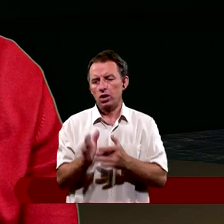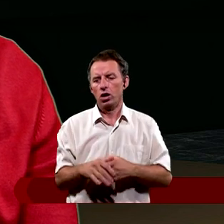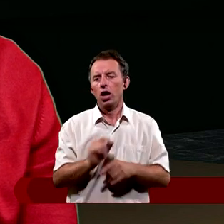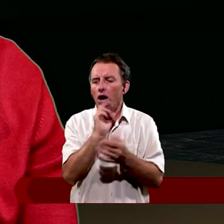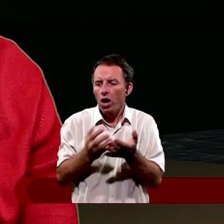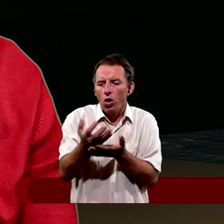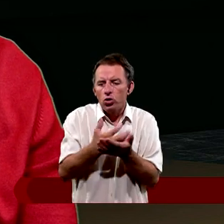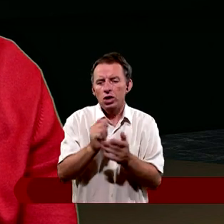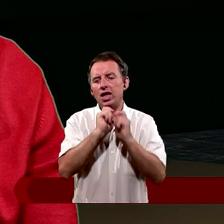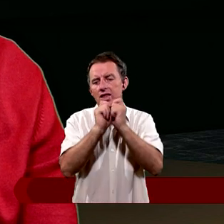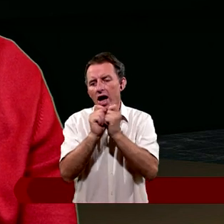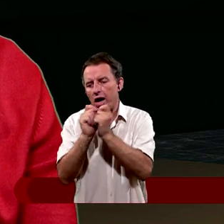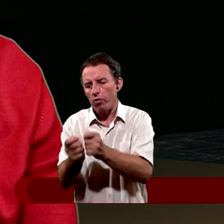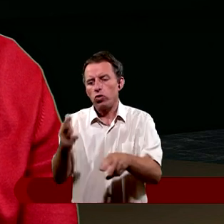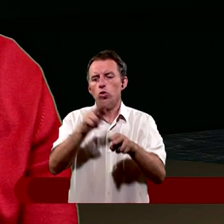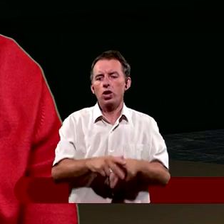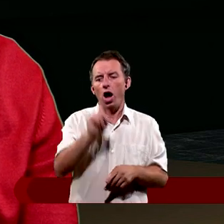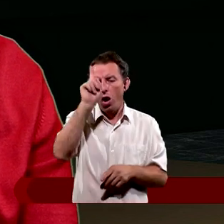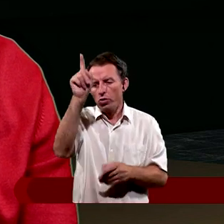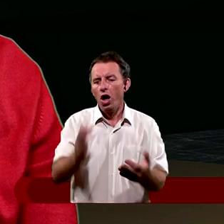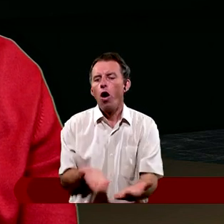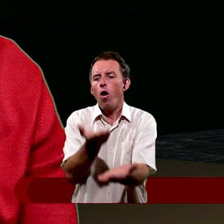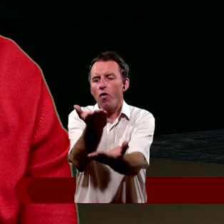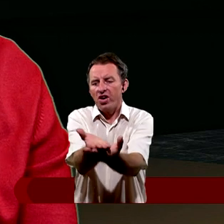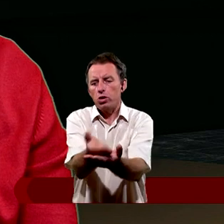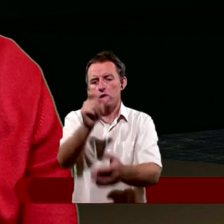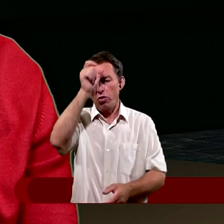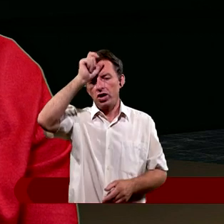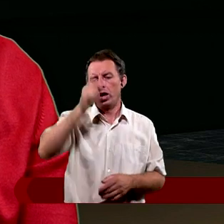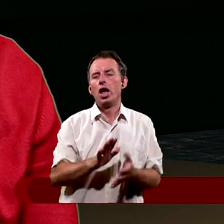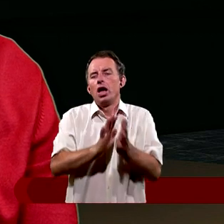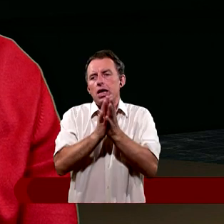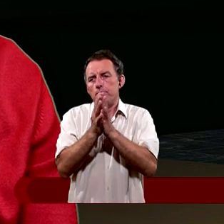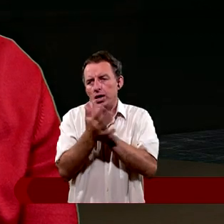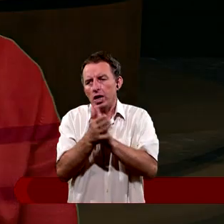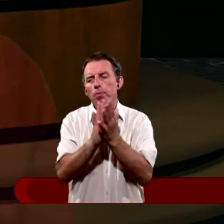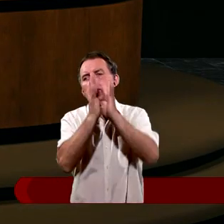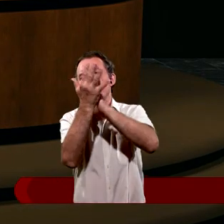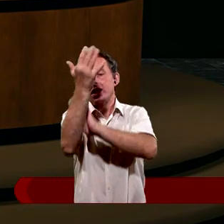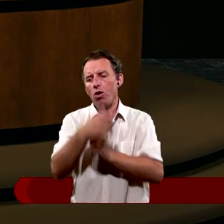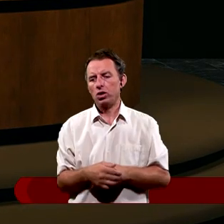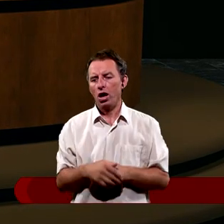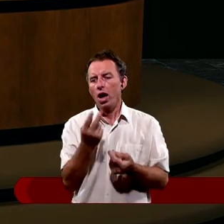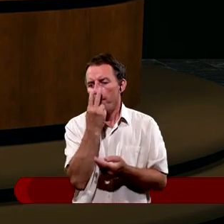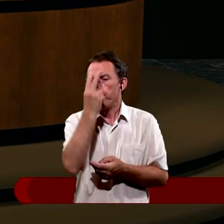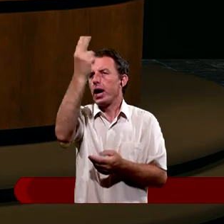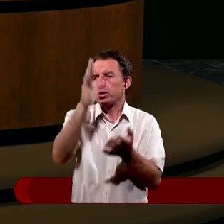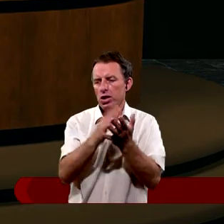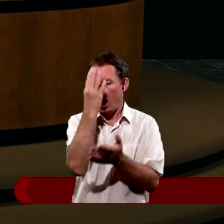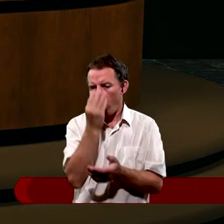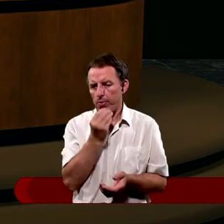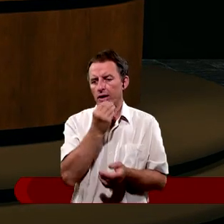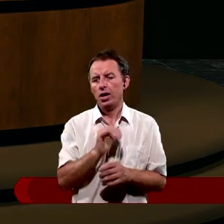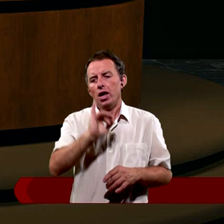jeżeli korzysta z tych darów, które On oferuje człowiekowi, to zmienia się, przekształca się. Jeżeli patrzy na ten